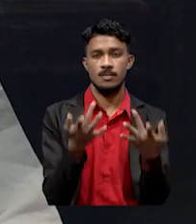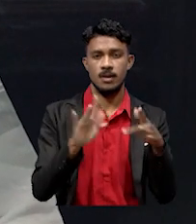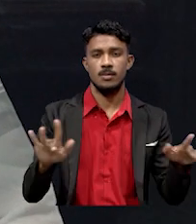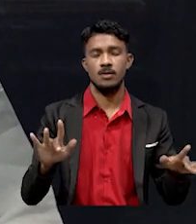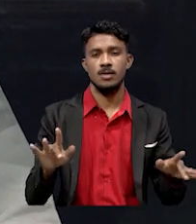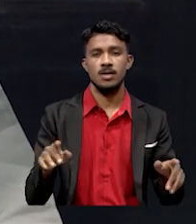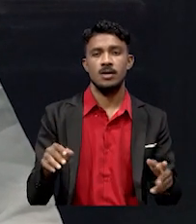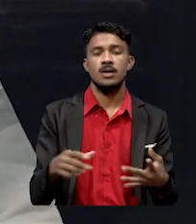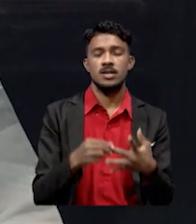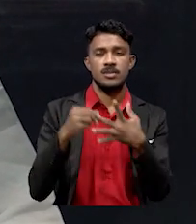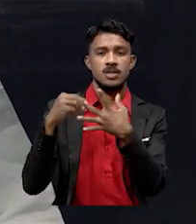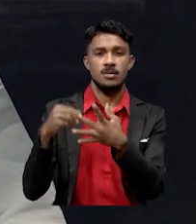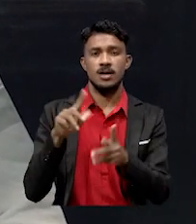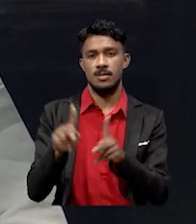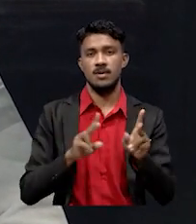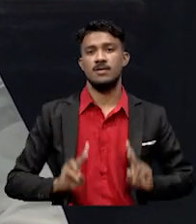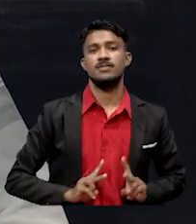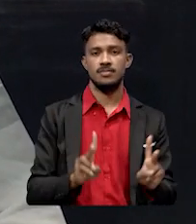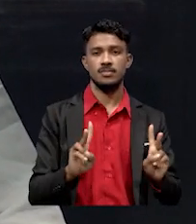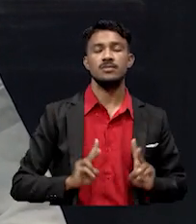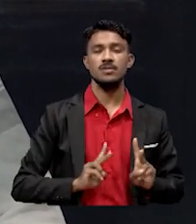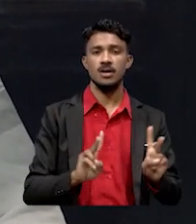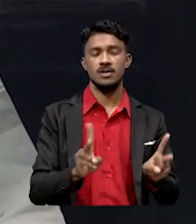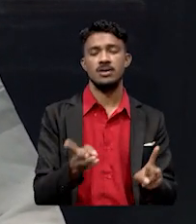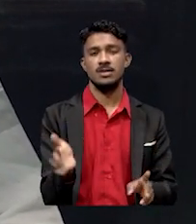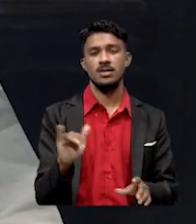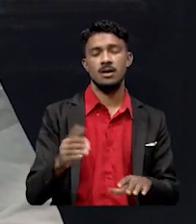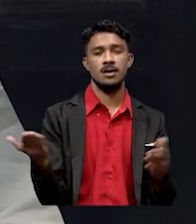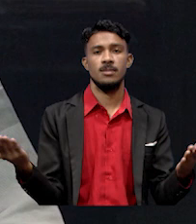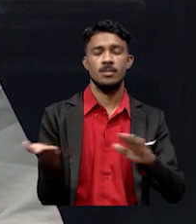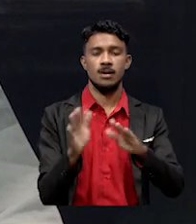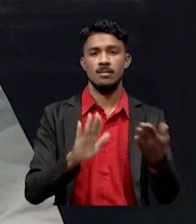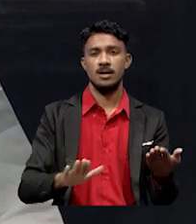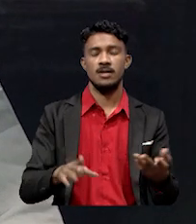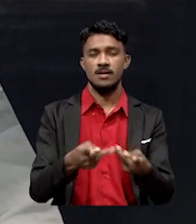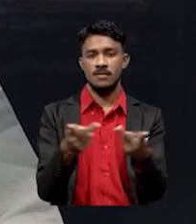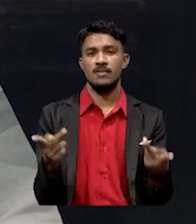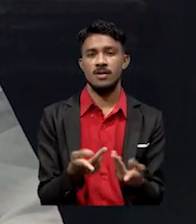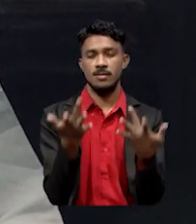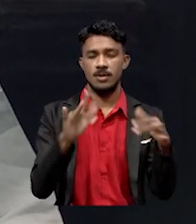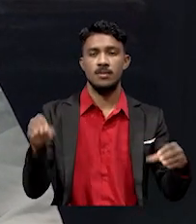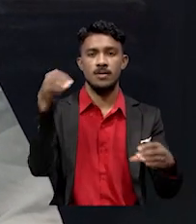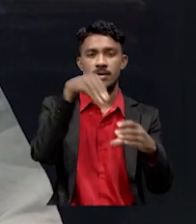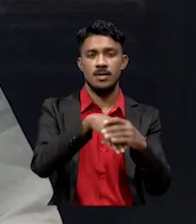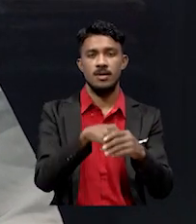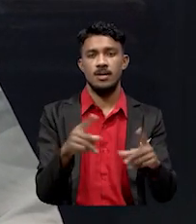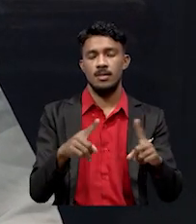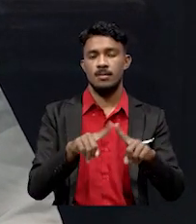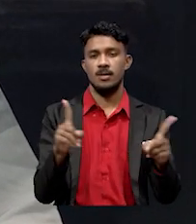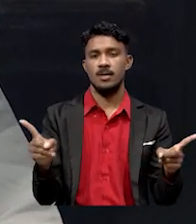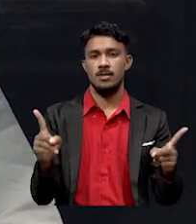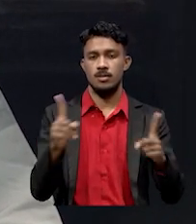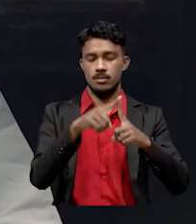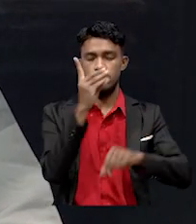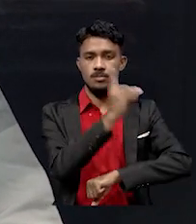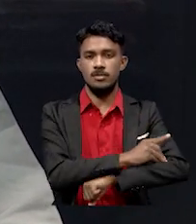balu karik maka aman marom mak bulu karik fatin itu reserva ne. Mabe ne to adata fatin